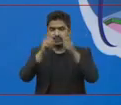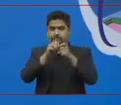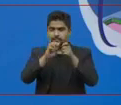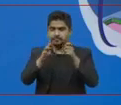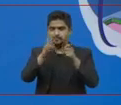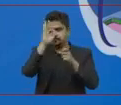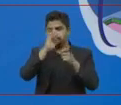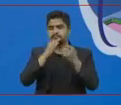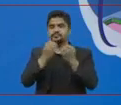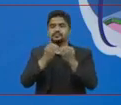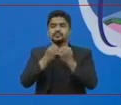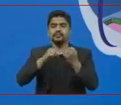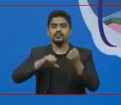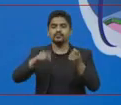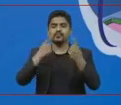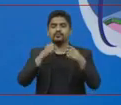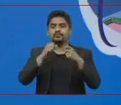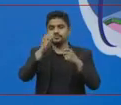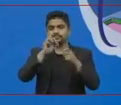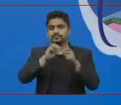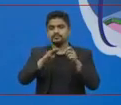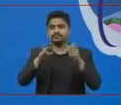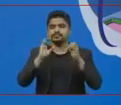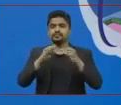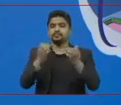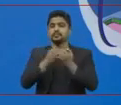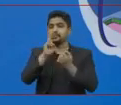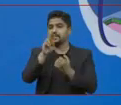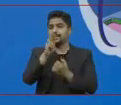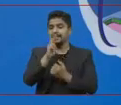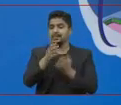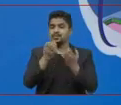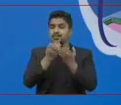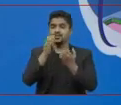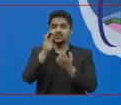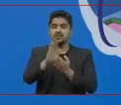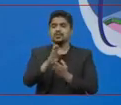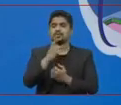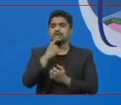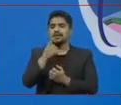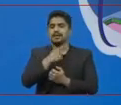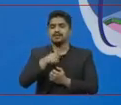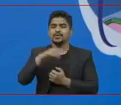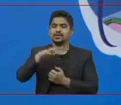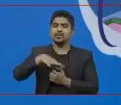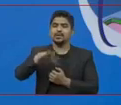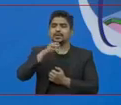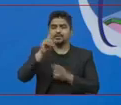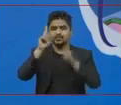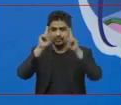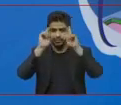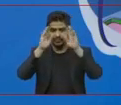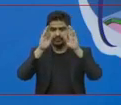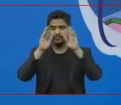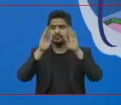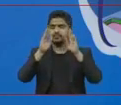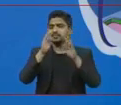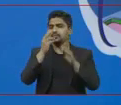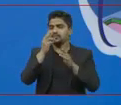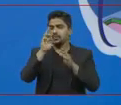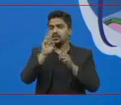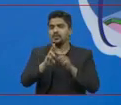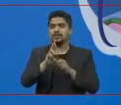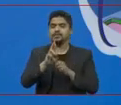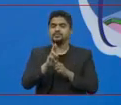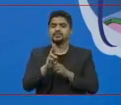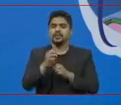मापदण्ड, विशेष गरी जनस्वास्थ्यका मापदण्ड पालना गर्नुपर्नेछ। त्यसो गर्न सक्यौँ र हामी सबै सजग सचेत रहेर